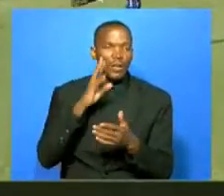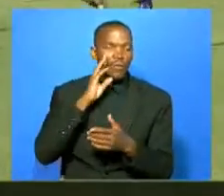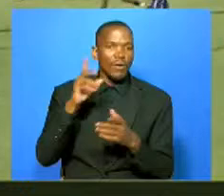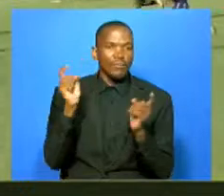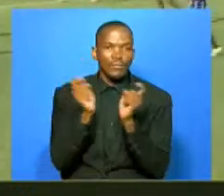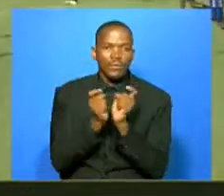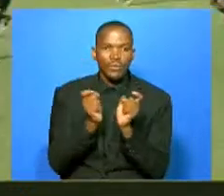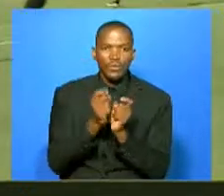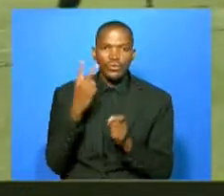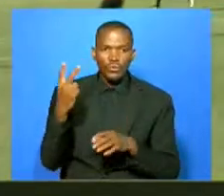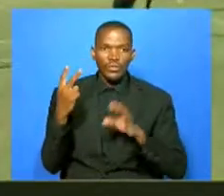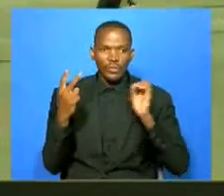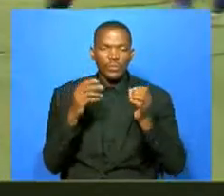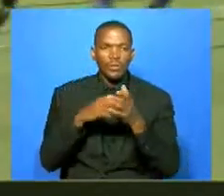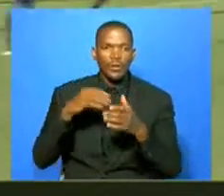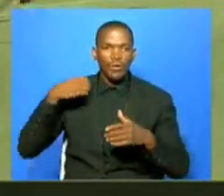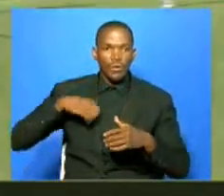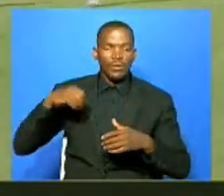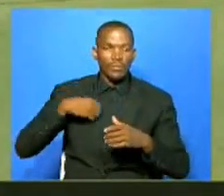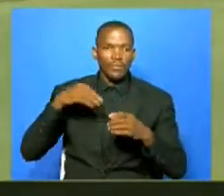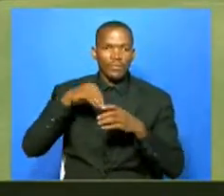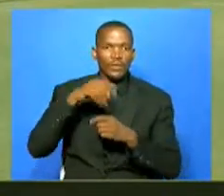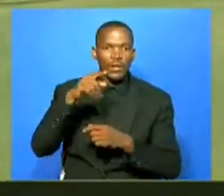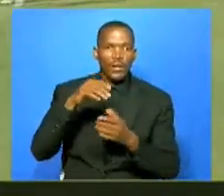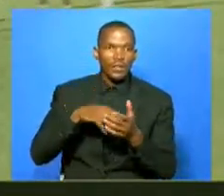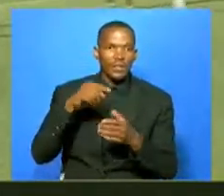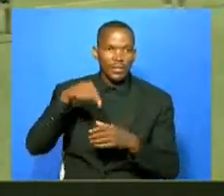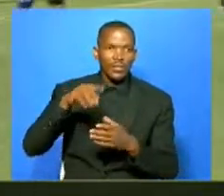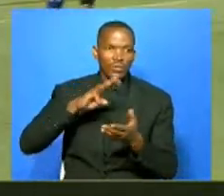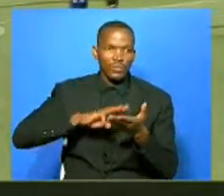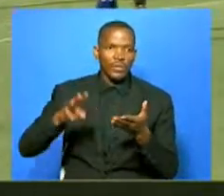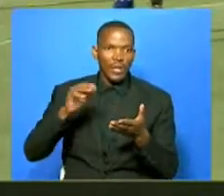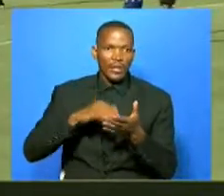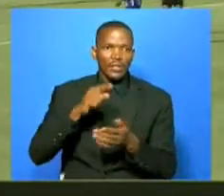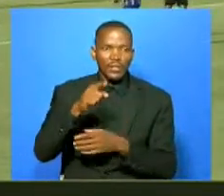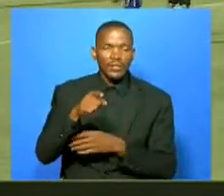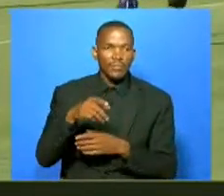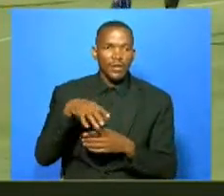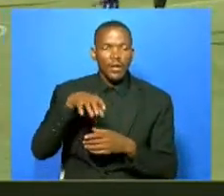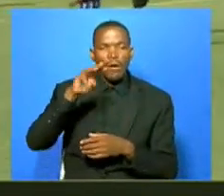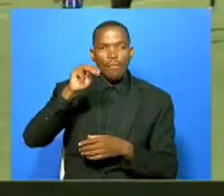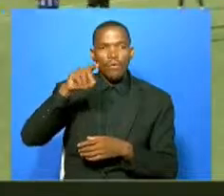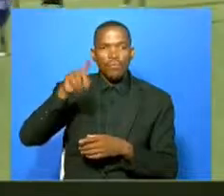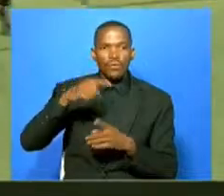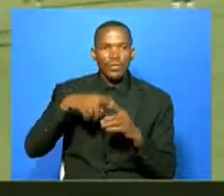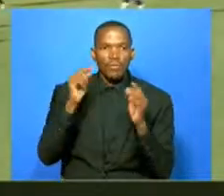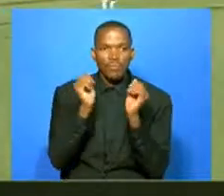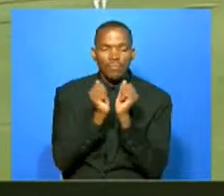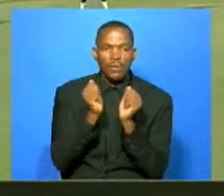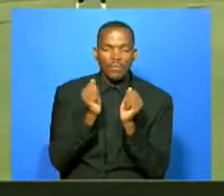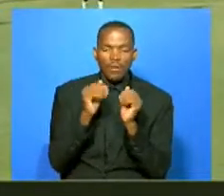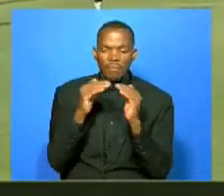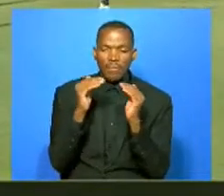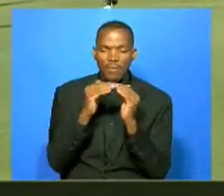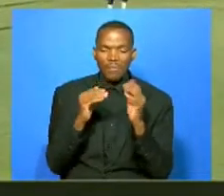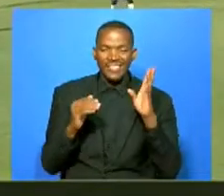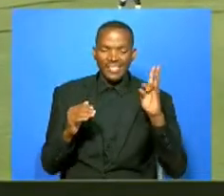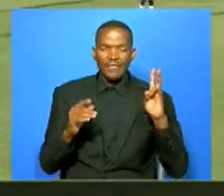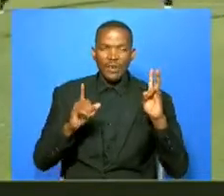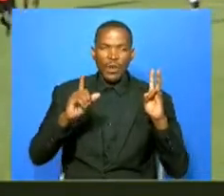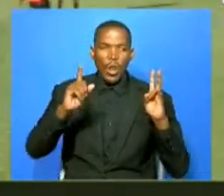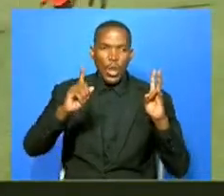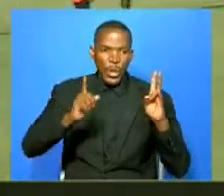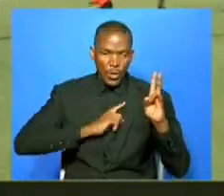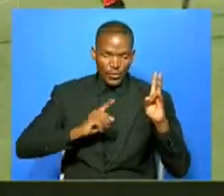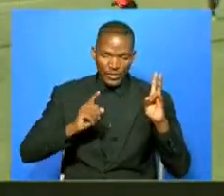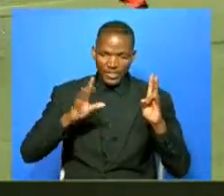go lefela kgathanong le Orapa United mo bekeng eno. Bafana ba magala ba kwadisitse maleka a supa mme ba latlhegelwa ke